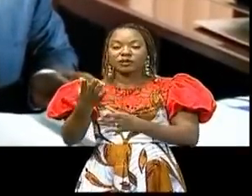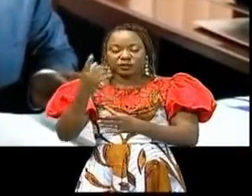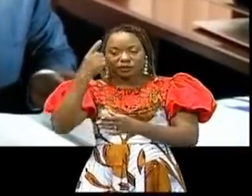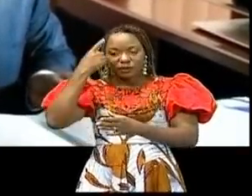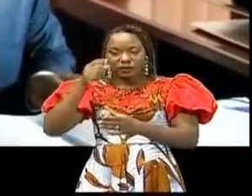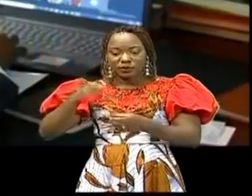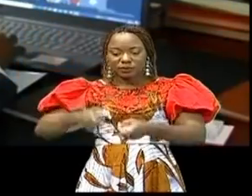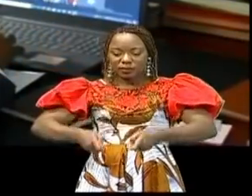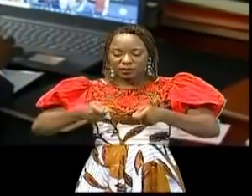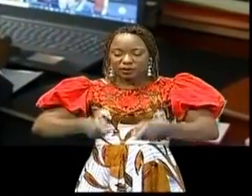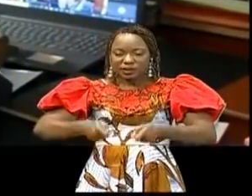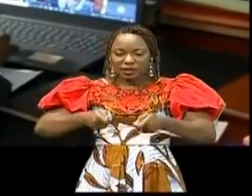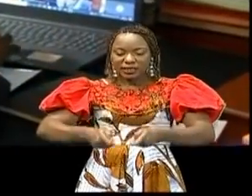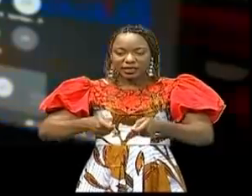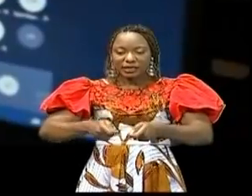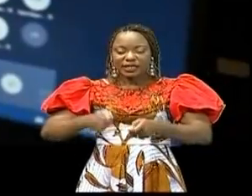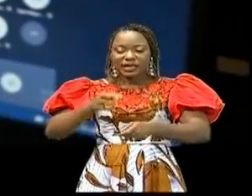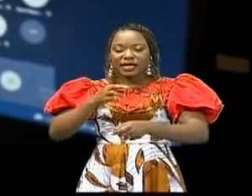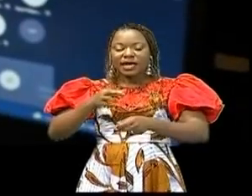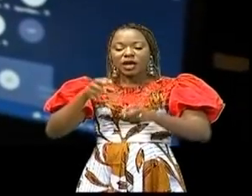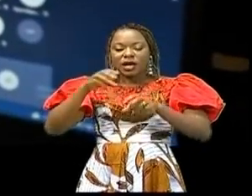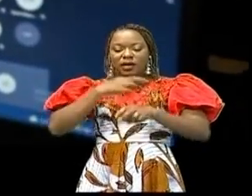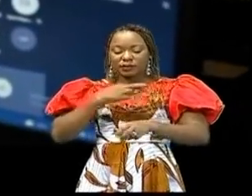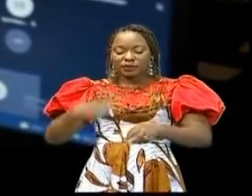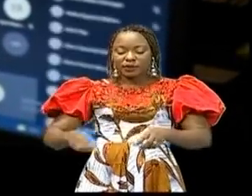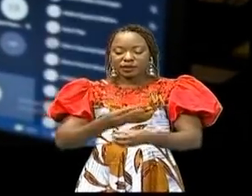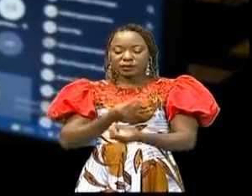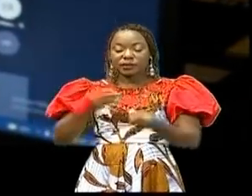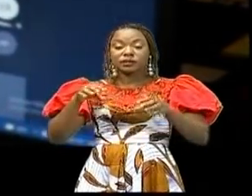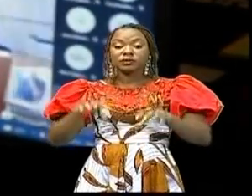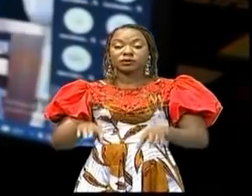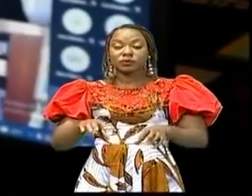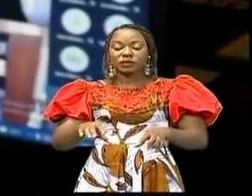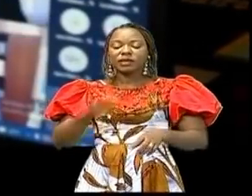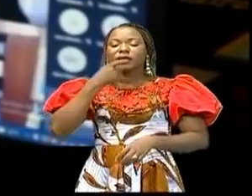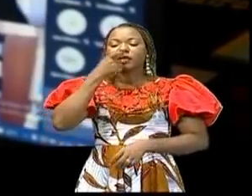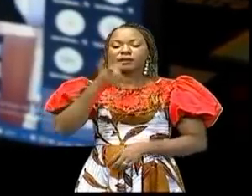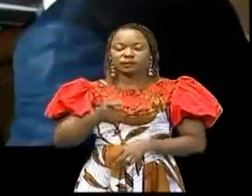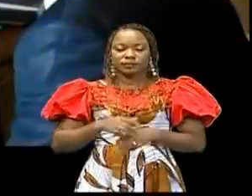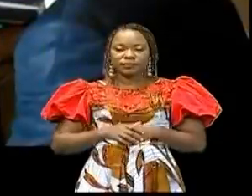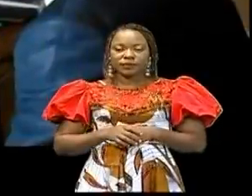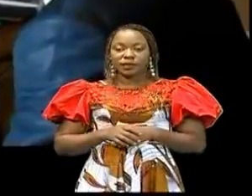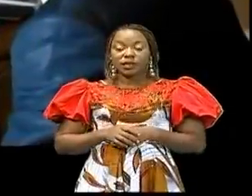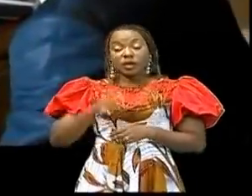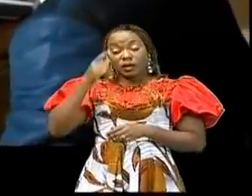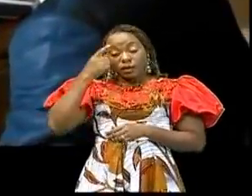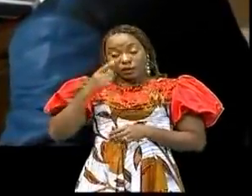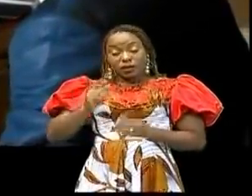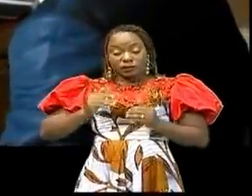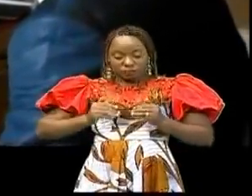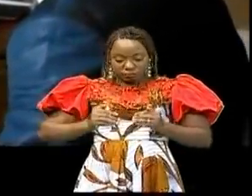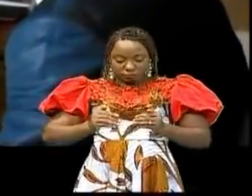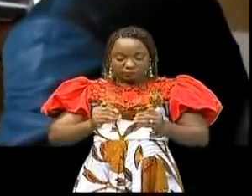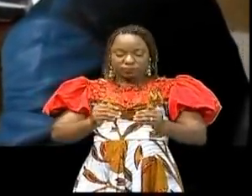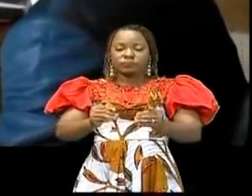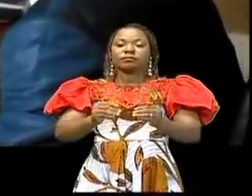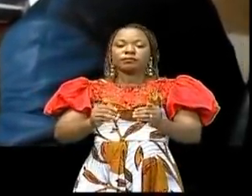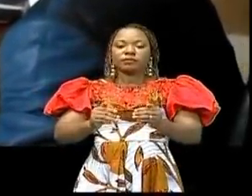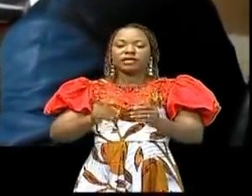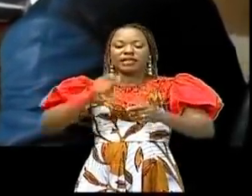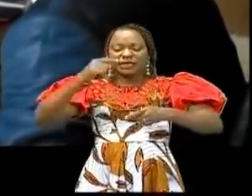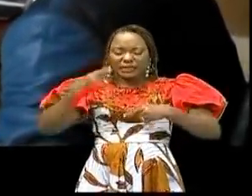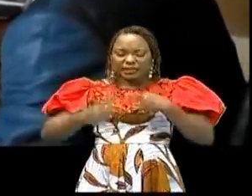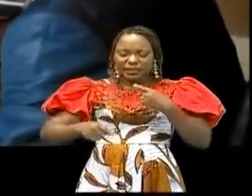batteries électriques en République démocratique du Congo. Il a indiqué que de manière anticipative, des